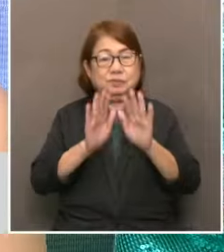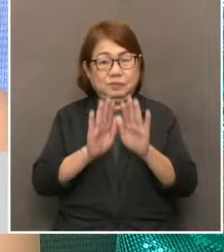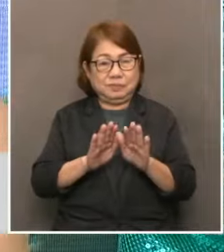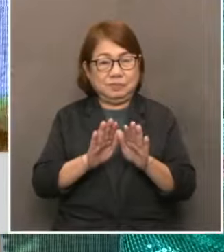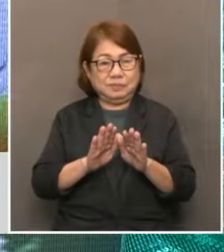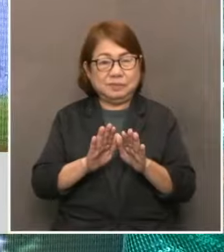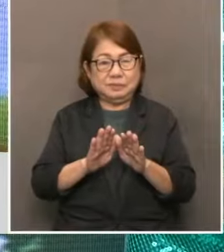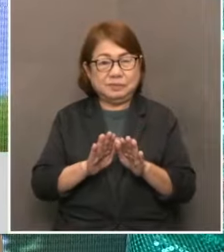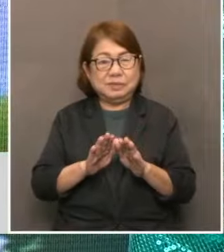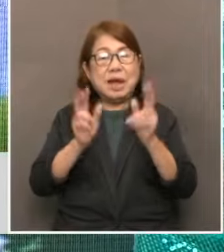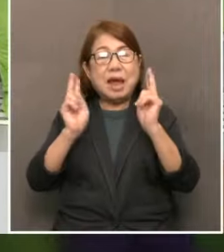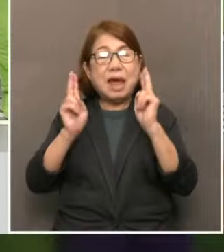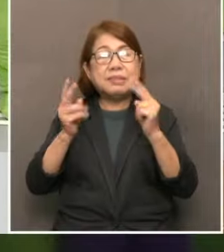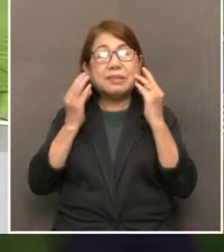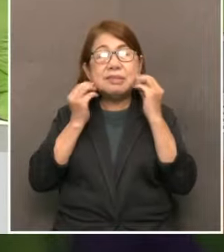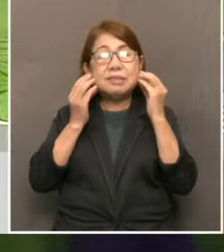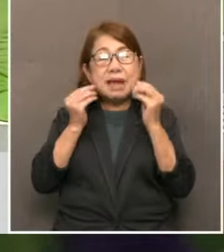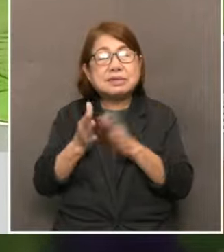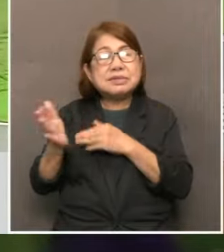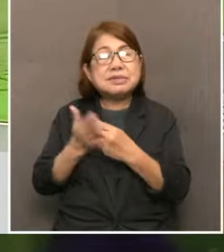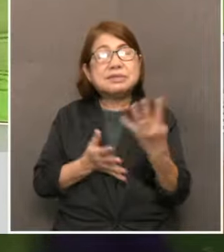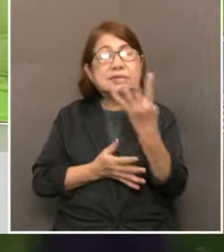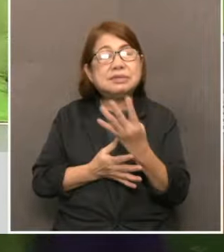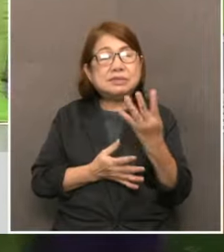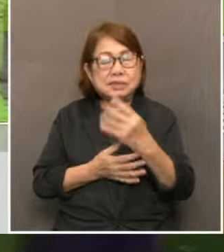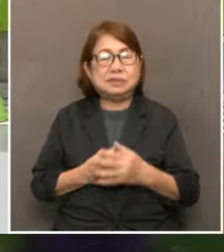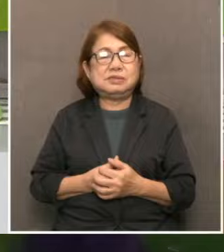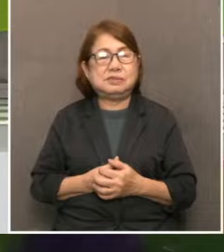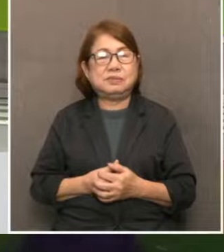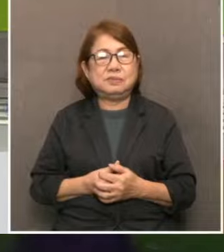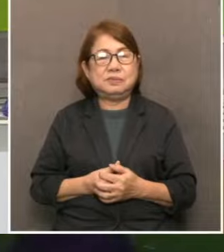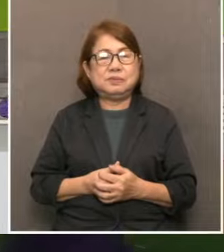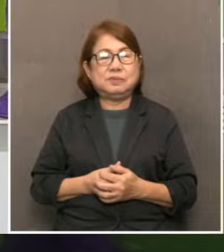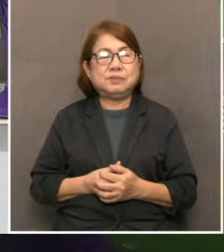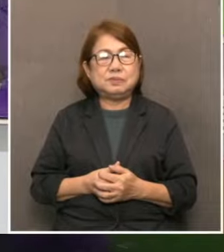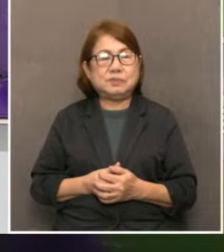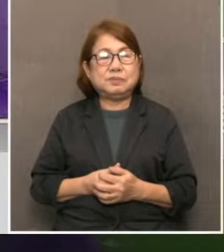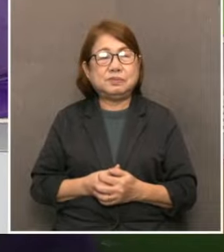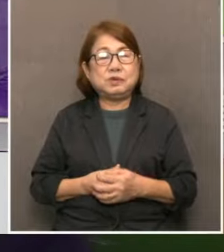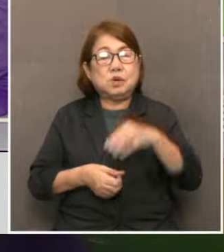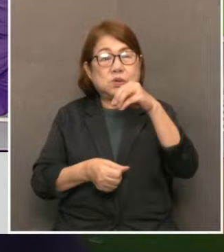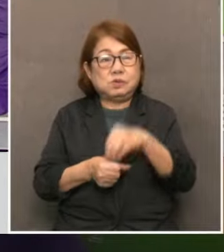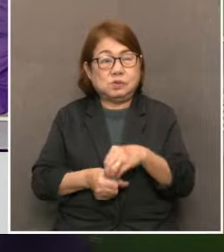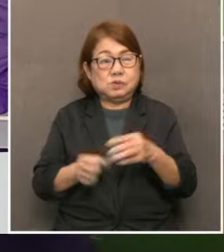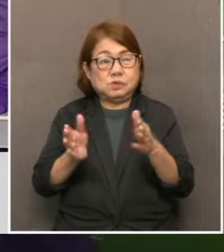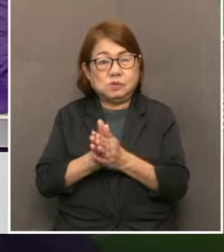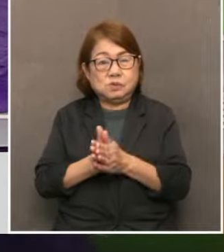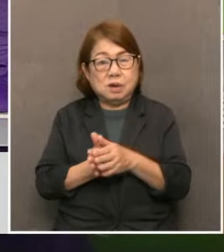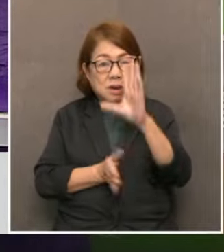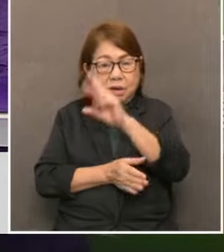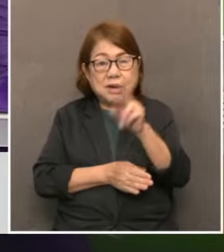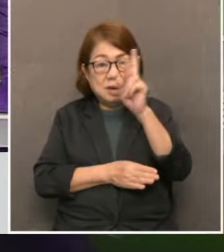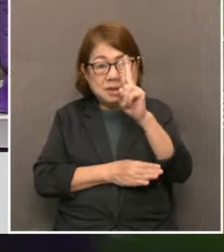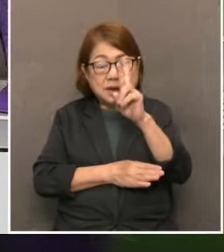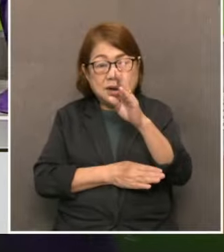ตัวเลทับบี้นะคะแล้วขอฝากกิจกรรมต่างๆที่เราได้พูดมาด้วยด้วยค่ะครับผมส่วนใครจะอยู่เรทกับคุณอาร์ตเกินเที่ยงคืนสักเล็กน้อย